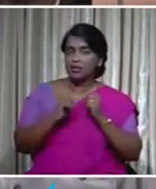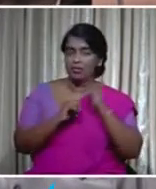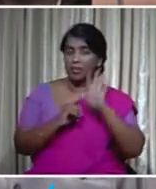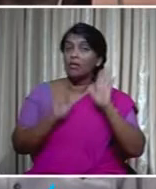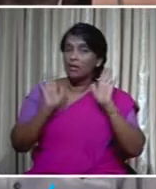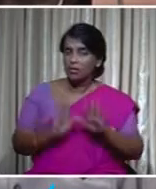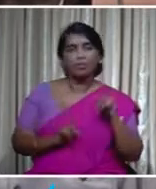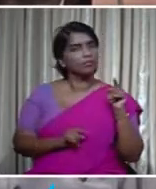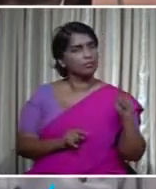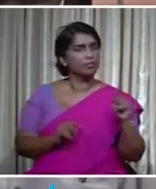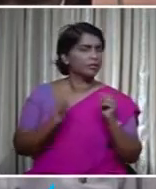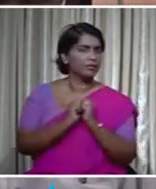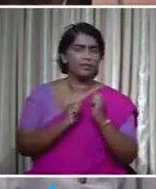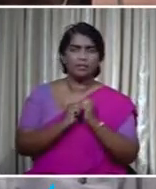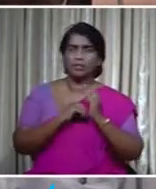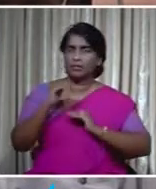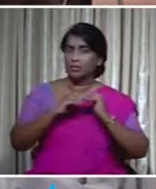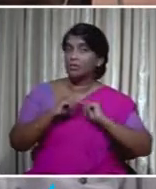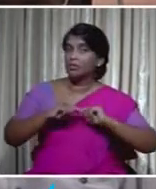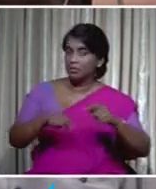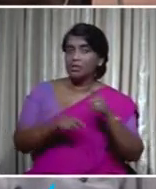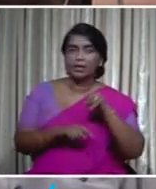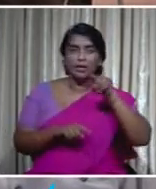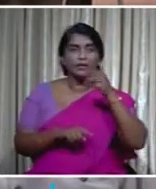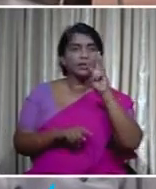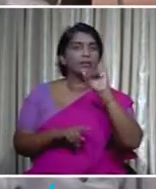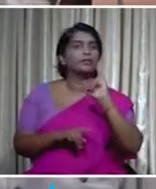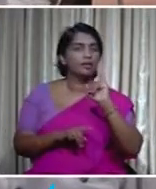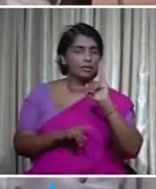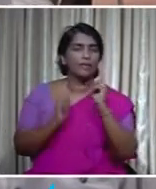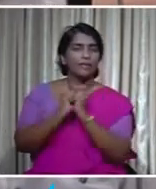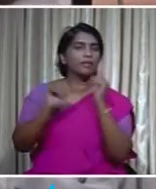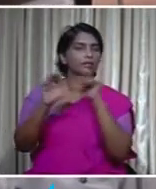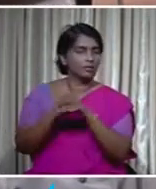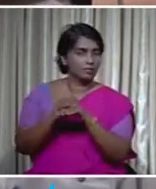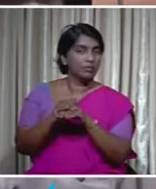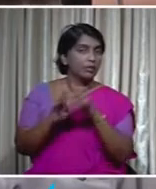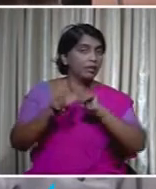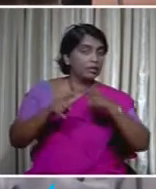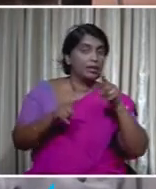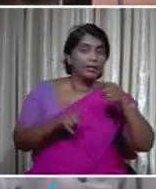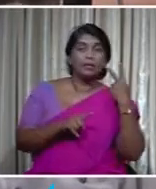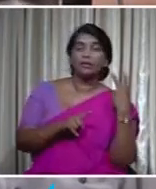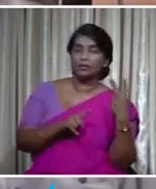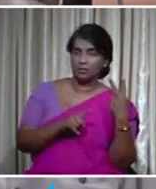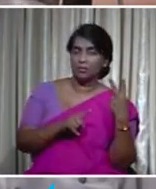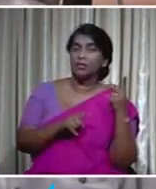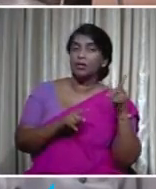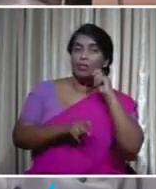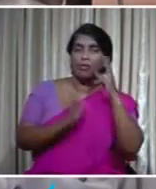அங்கு இருக்கின்றவருடைய மொத்த தொகை 136. இன்னும் 102 பேருக்கு அங்கு வேக்கன்ட் இருக்கிறது, இடைவெளி இருக்கிறது. இதே